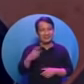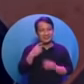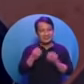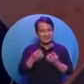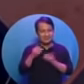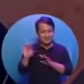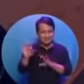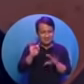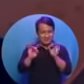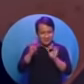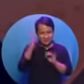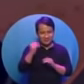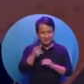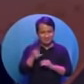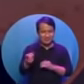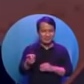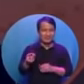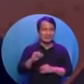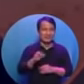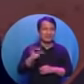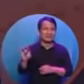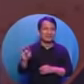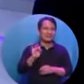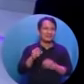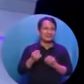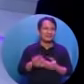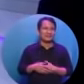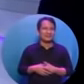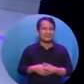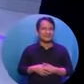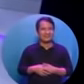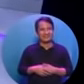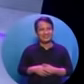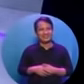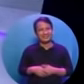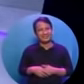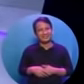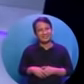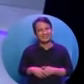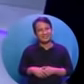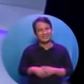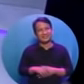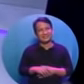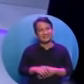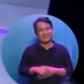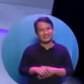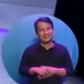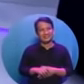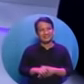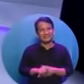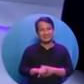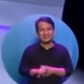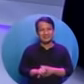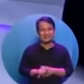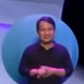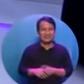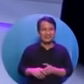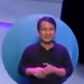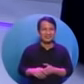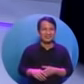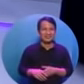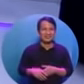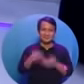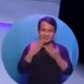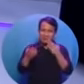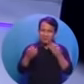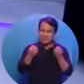pwedeng piliin, pero I choose you. Pikachu. Okay, anyway. Thank God it's Tuesday. Marami tayong dahilan